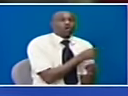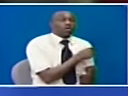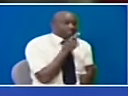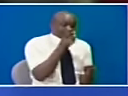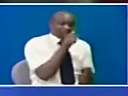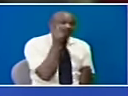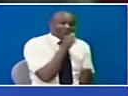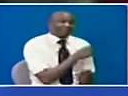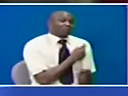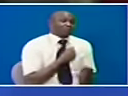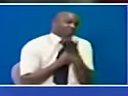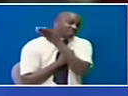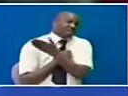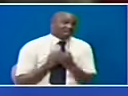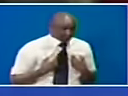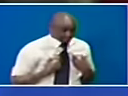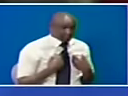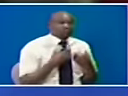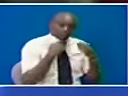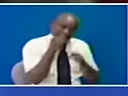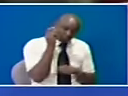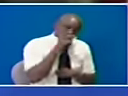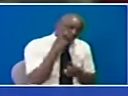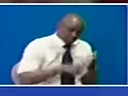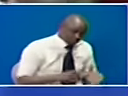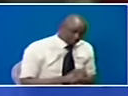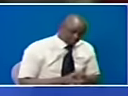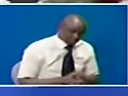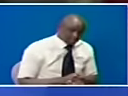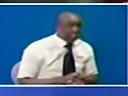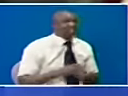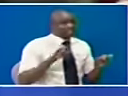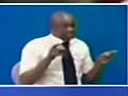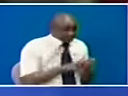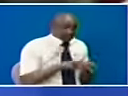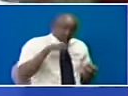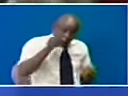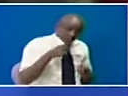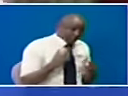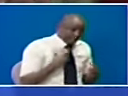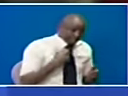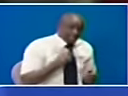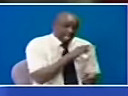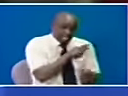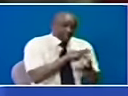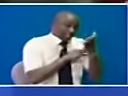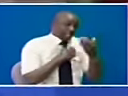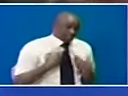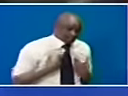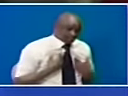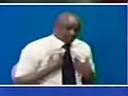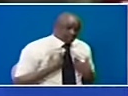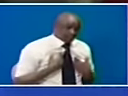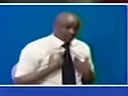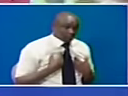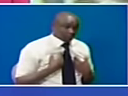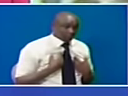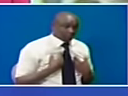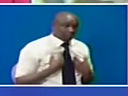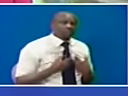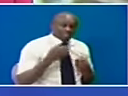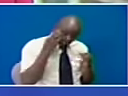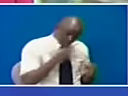hivyo yale rais alikuwa amesema na yale ambayo sisi tumekuwa tukisema ni kwamba hata kwa sababu ndio wanalipa kuna allowance wanalipwa kwa kutofanya kazi zile zao.